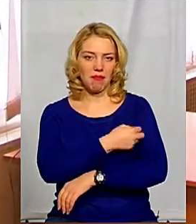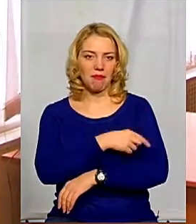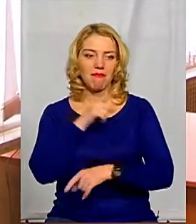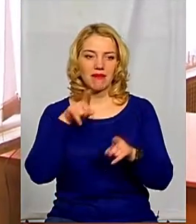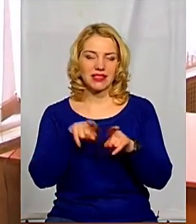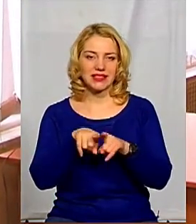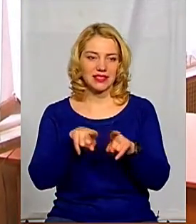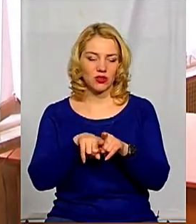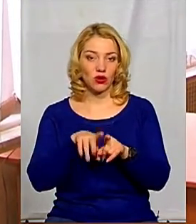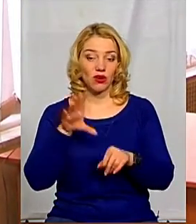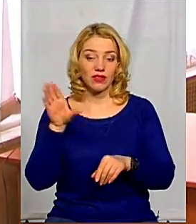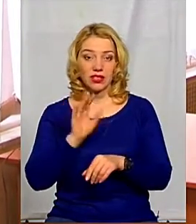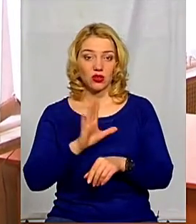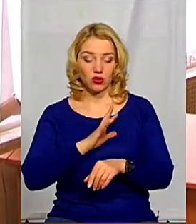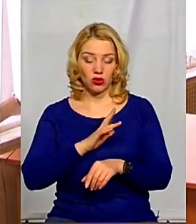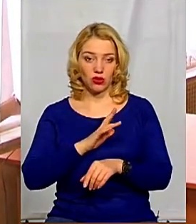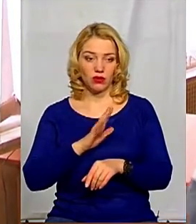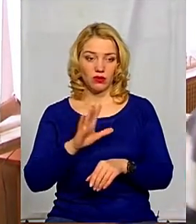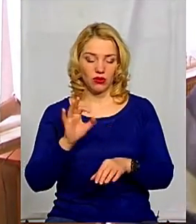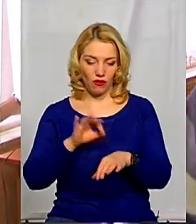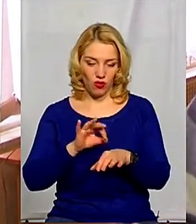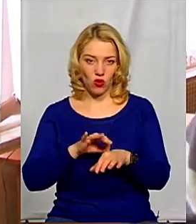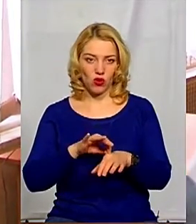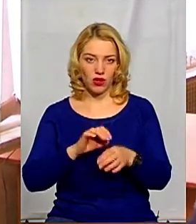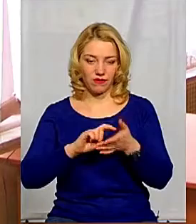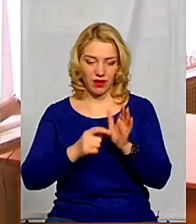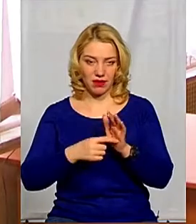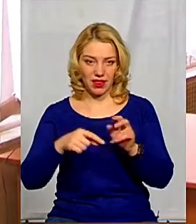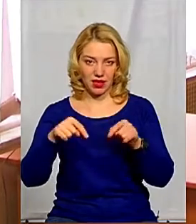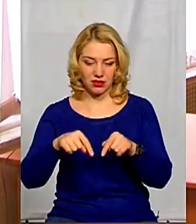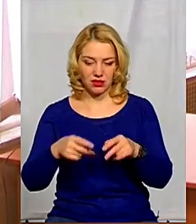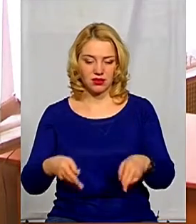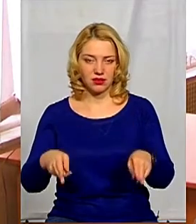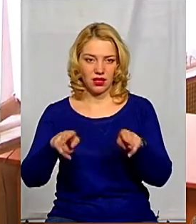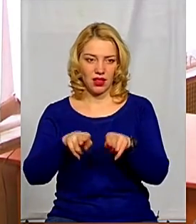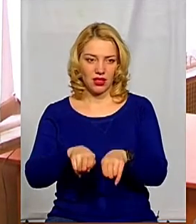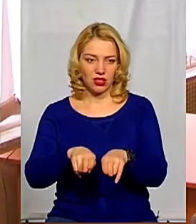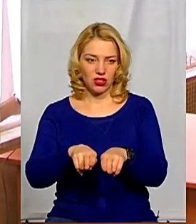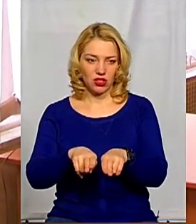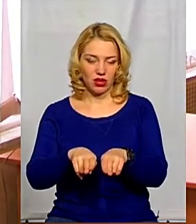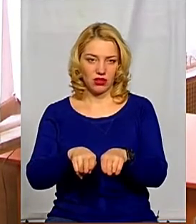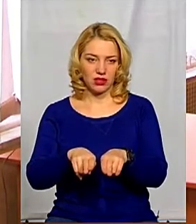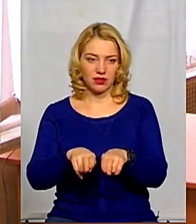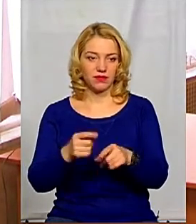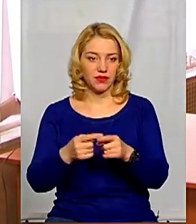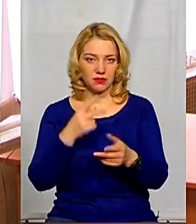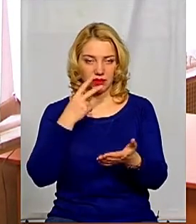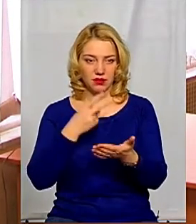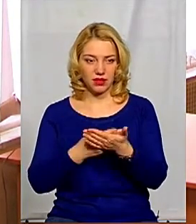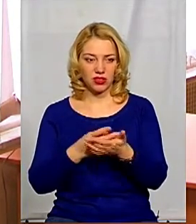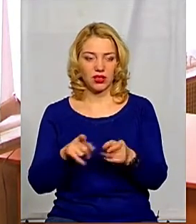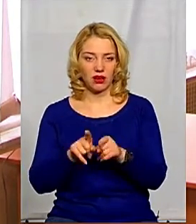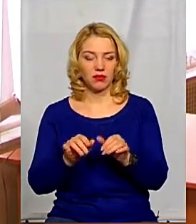Тобто медперсонал, всі, хто знаходились, і хворі відповідно, залишаються в кабінеті прийому хворих. Це передбачено цими